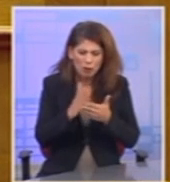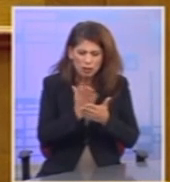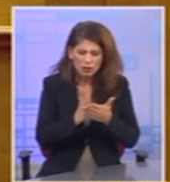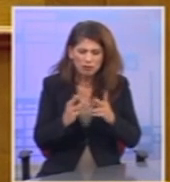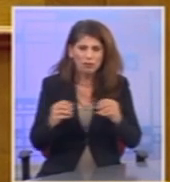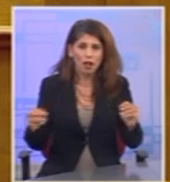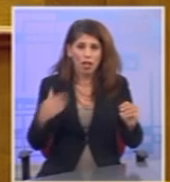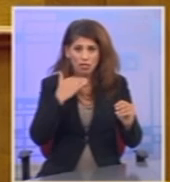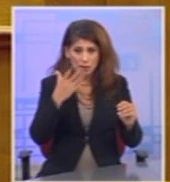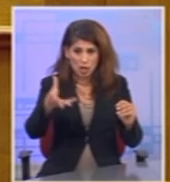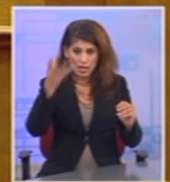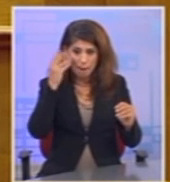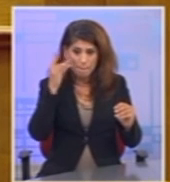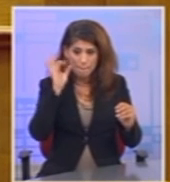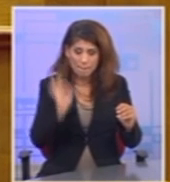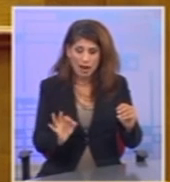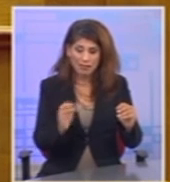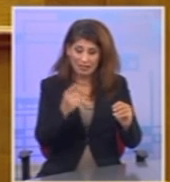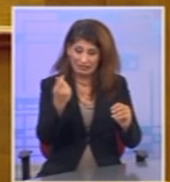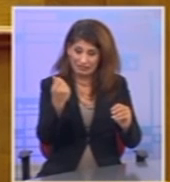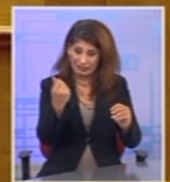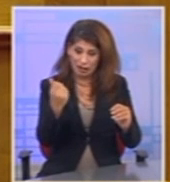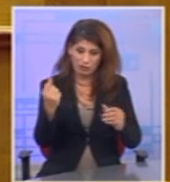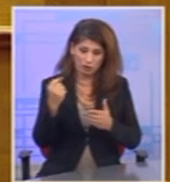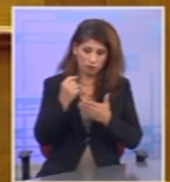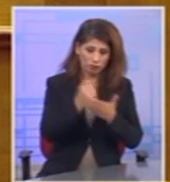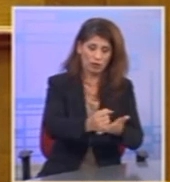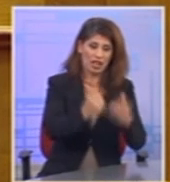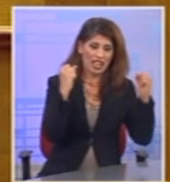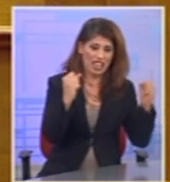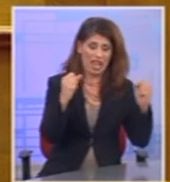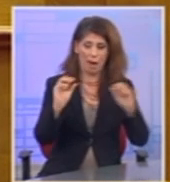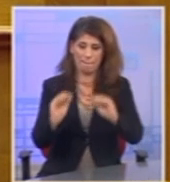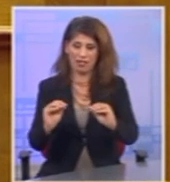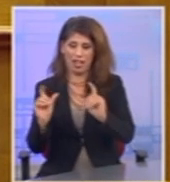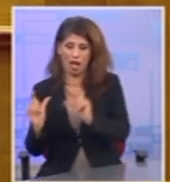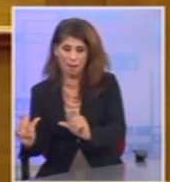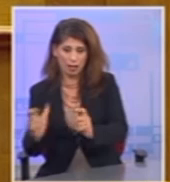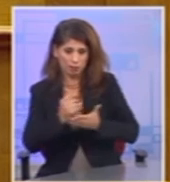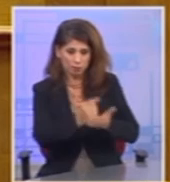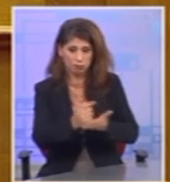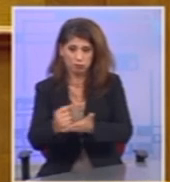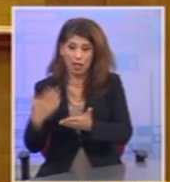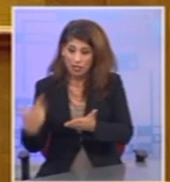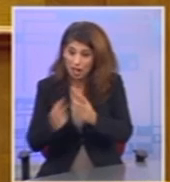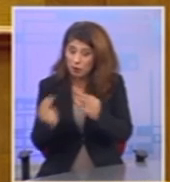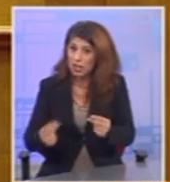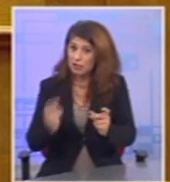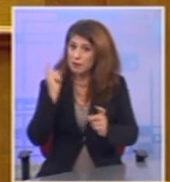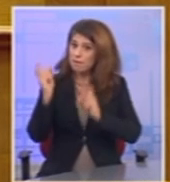κανείς αν τα λεφτά που θα δώσουμε στην υγεία, την παιδεία, την άμυνα θα πιάσουν τόπο. Και